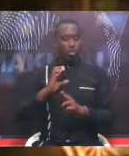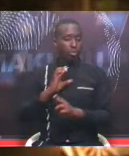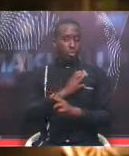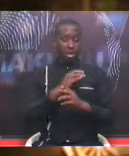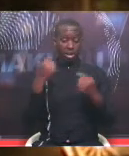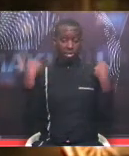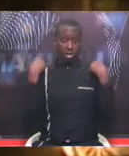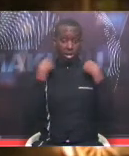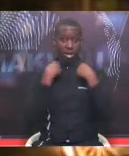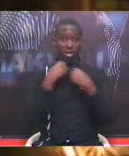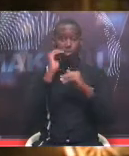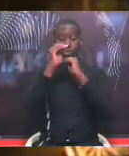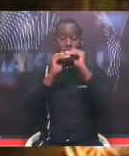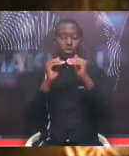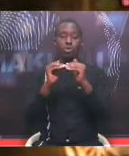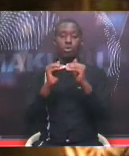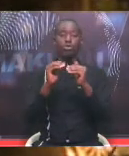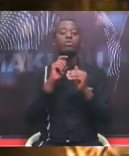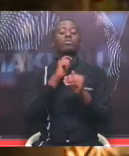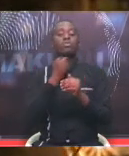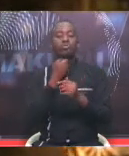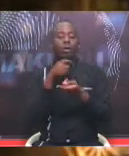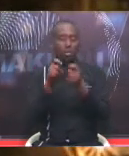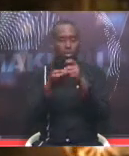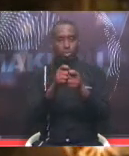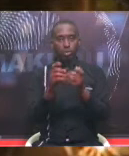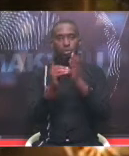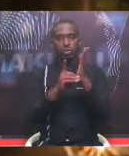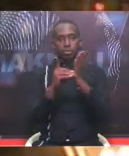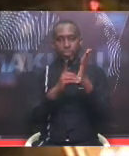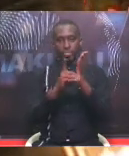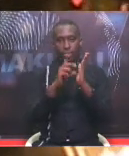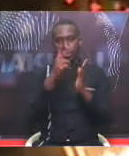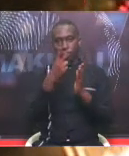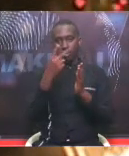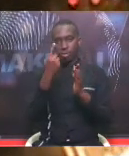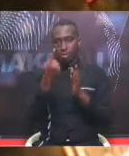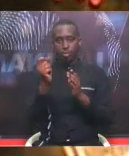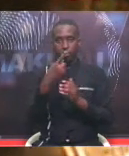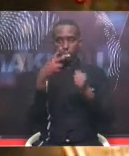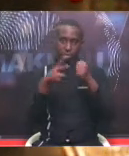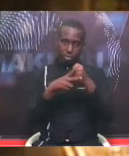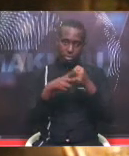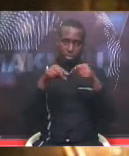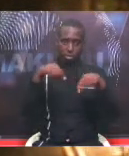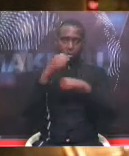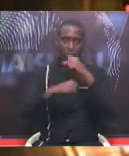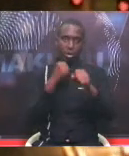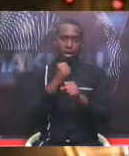rw'igihugu rushinzwe imfungwa n'abagororwa yo ku itariki 21 z'ukwezi kwa karindwi uyu